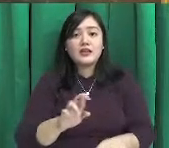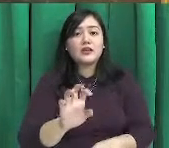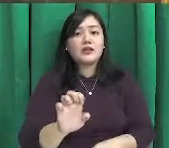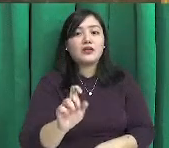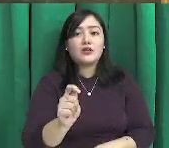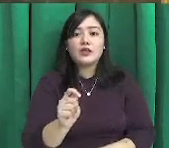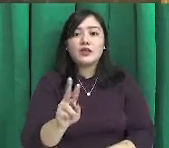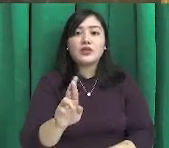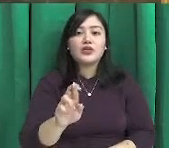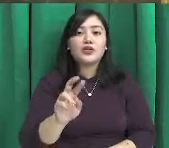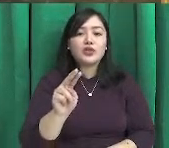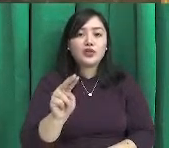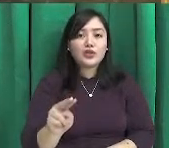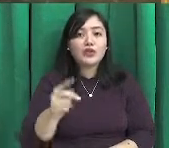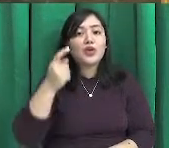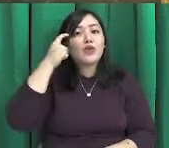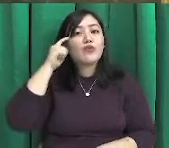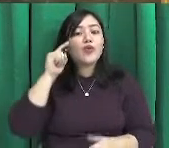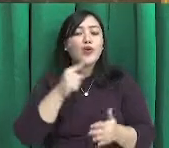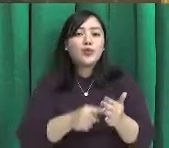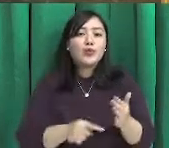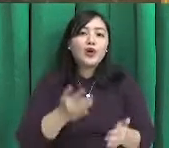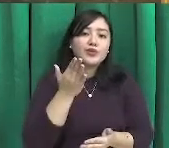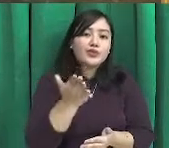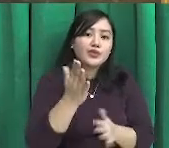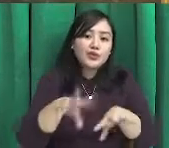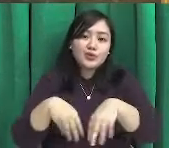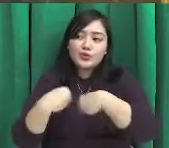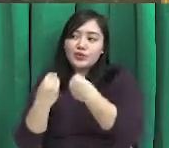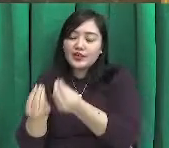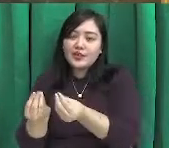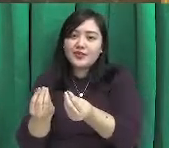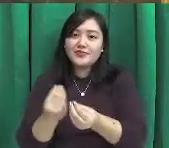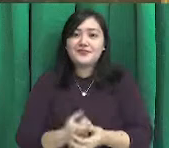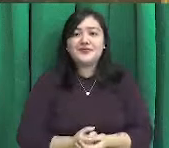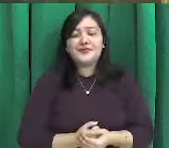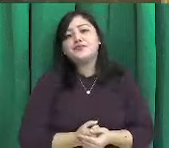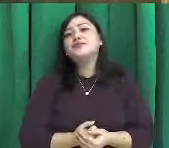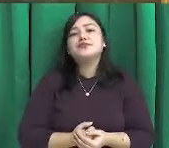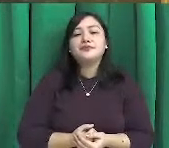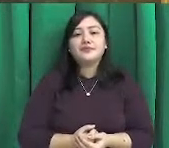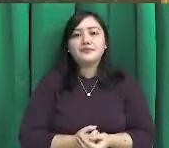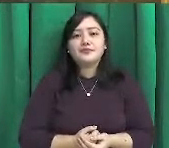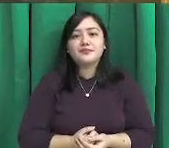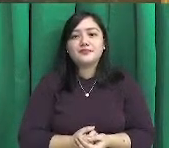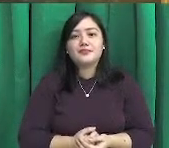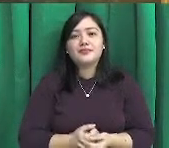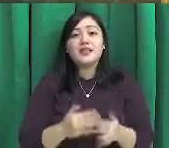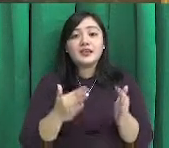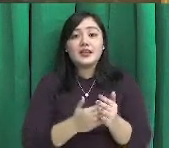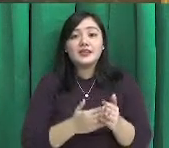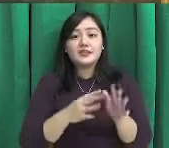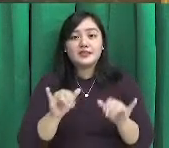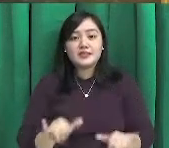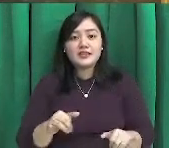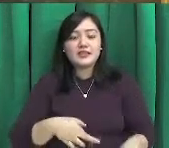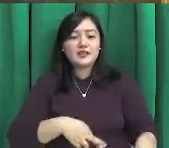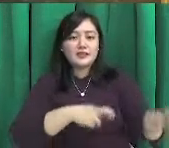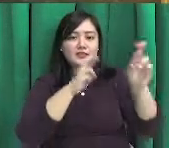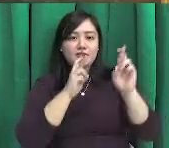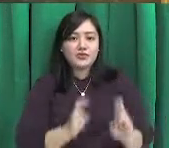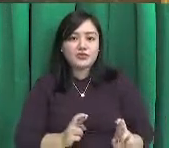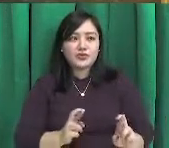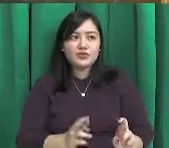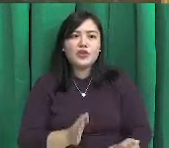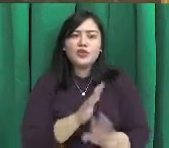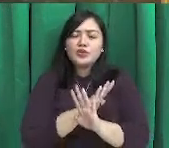po. And isa pa po ay marami pa po sana, pero do not treat your wife or your family as your foe or